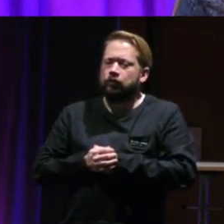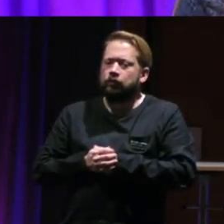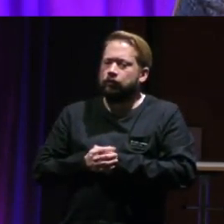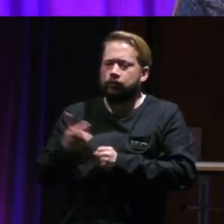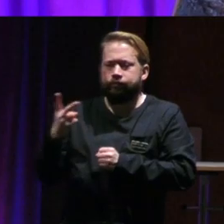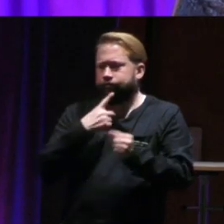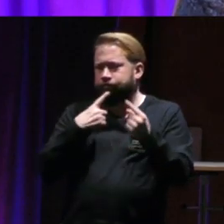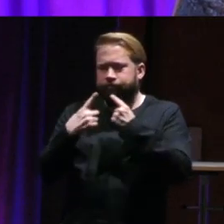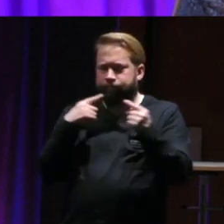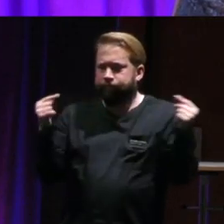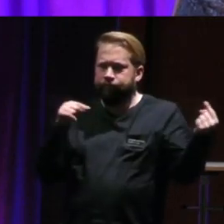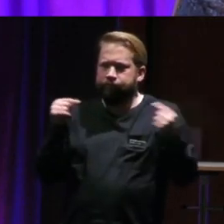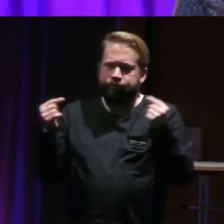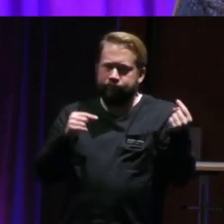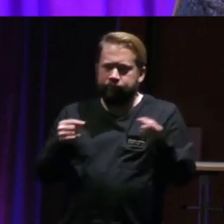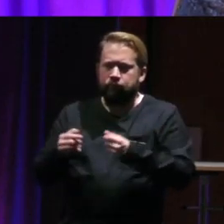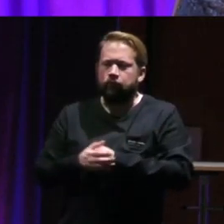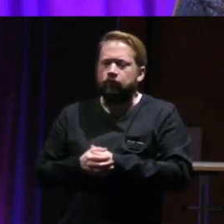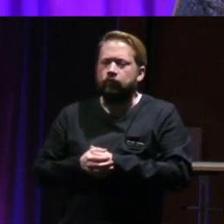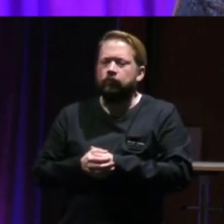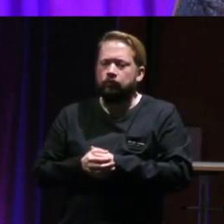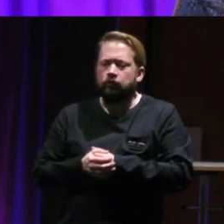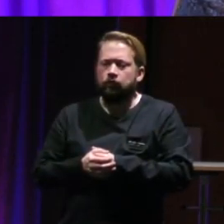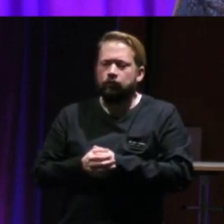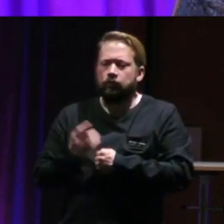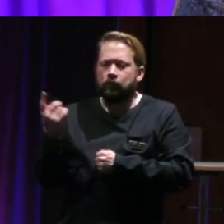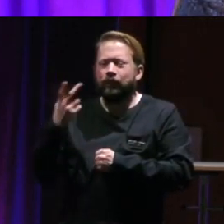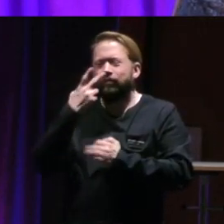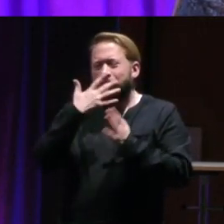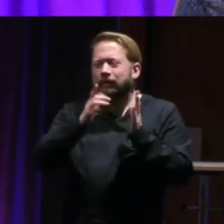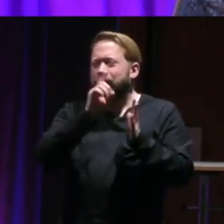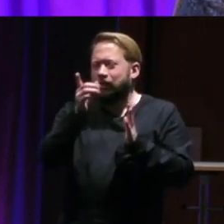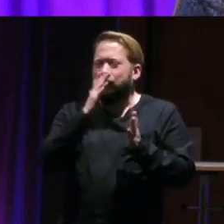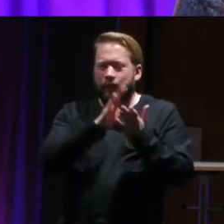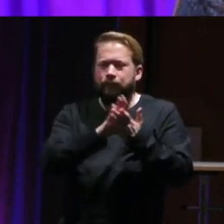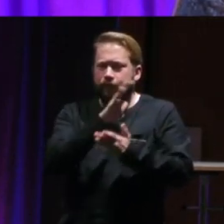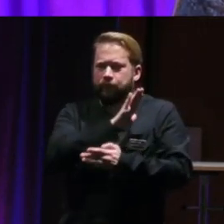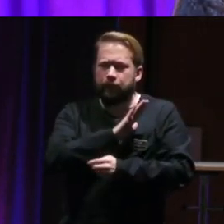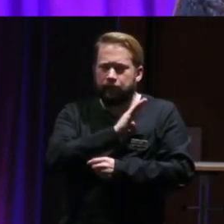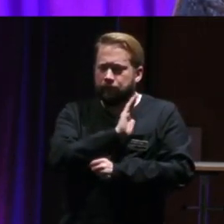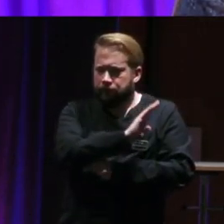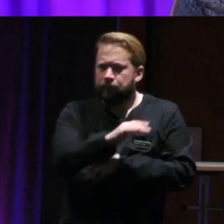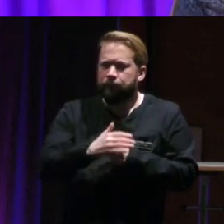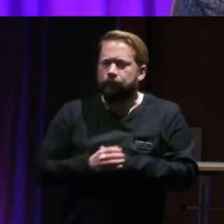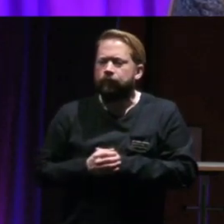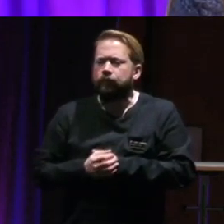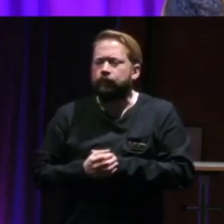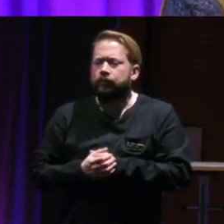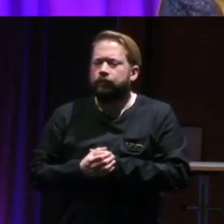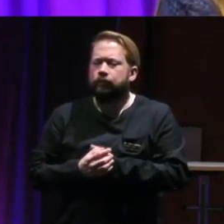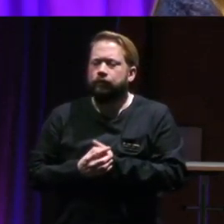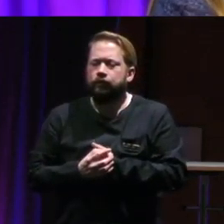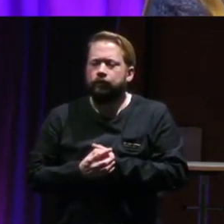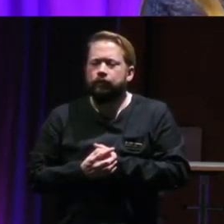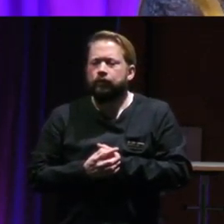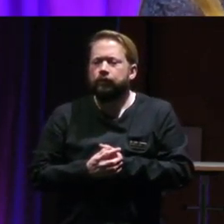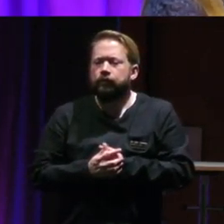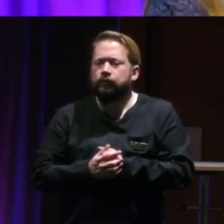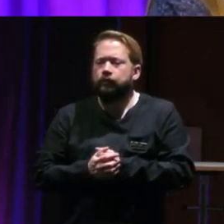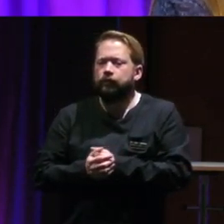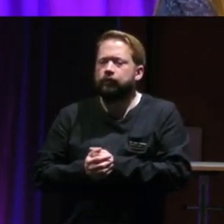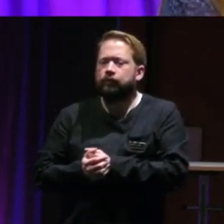Okay, у нее нету, да, у нее нету. I will show you later paper plans, but it's anyway just